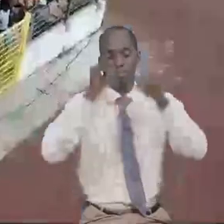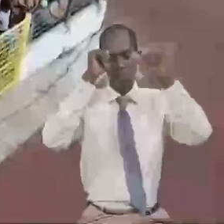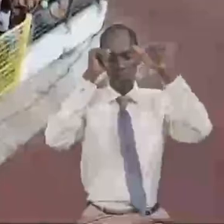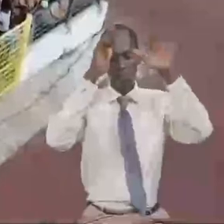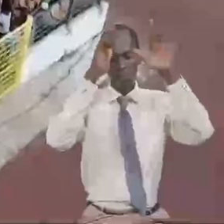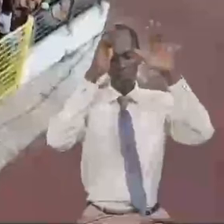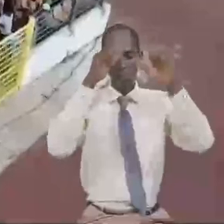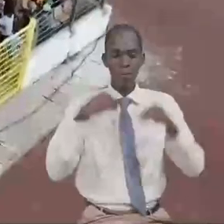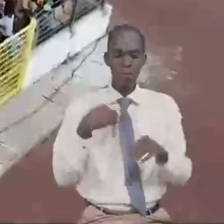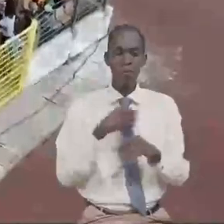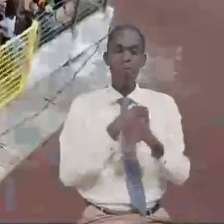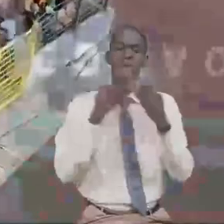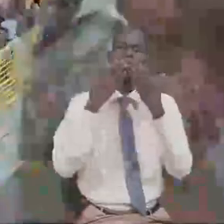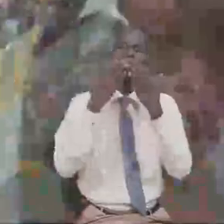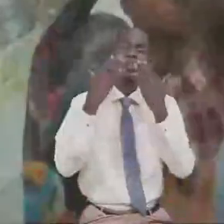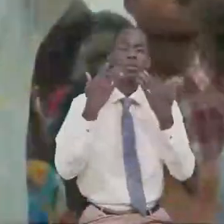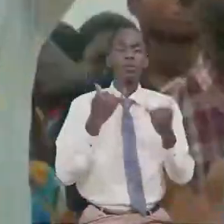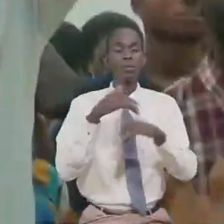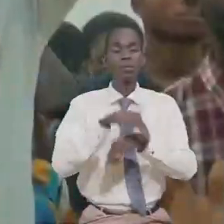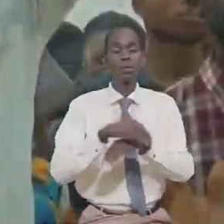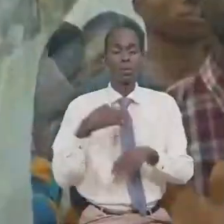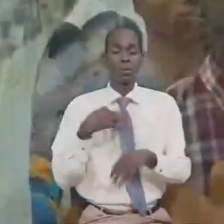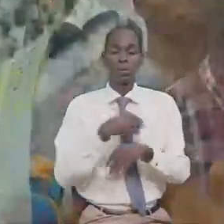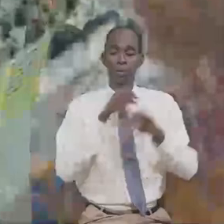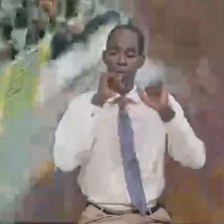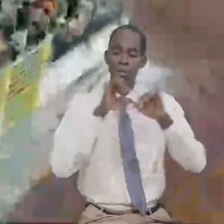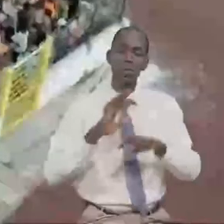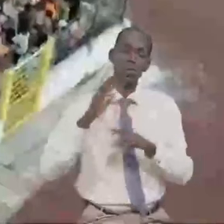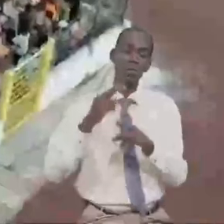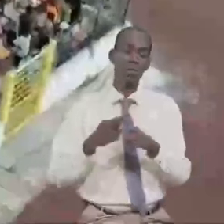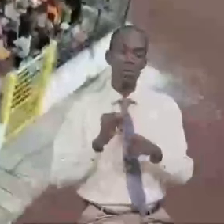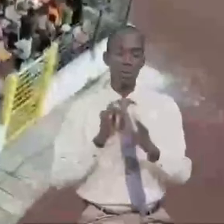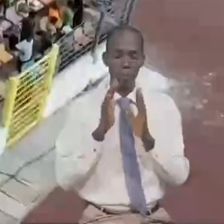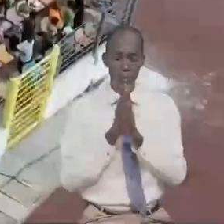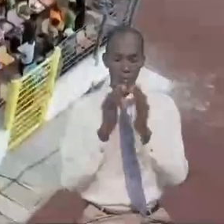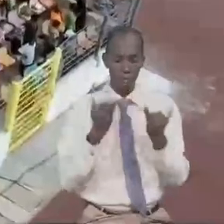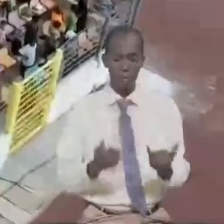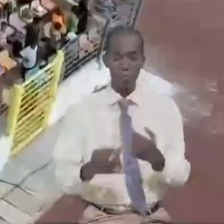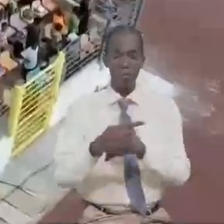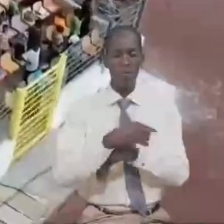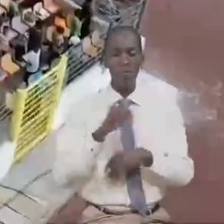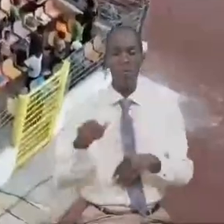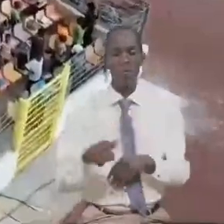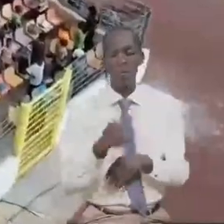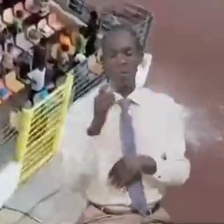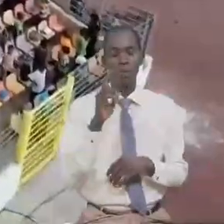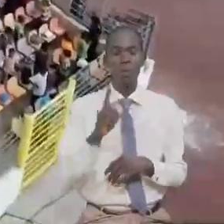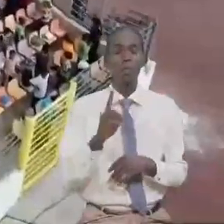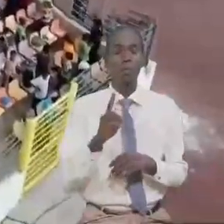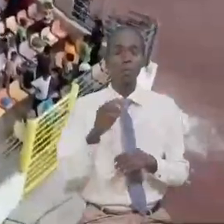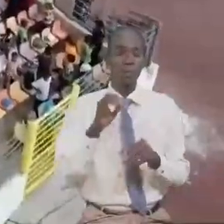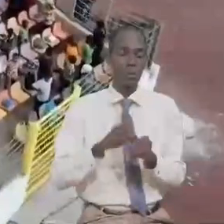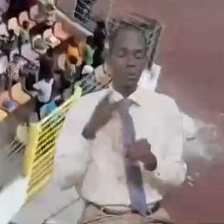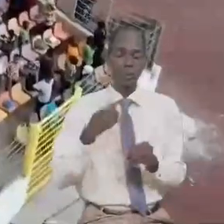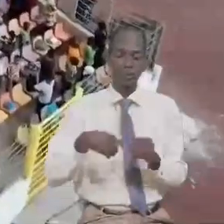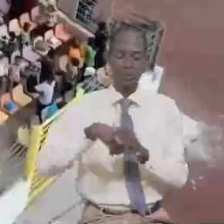te remercions ce soir nous bénissons ton nom je prie aujourd'hui que tous ceux qui sont dans la fosse de